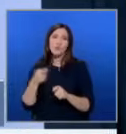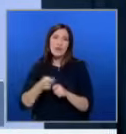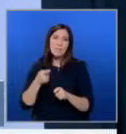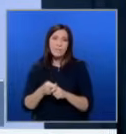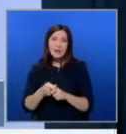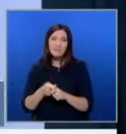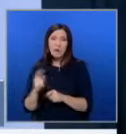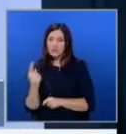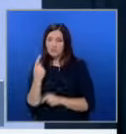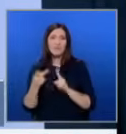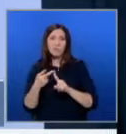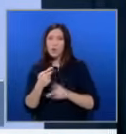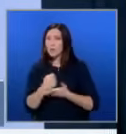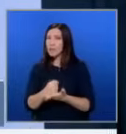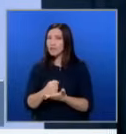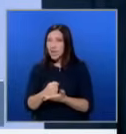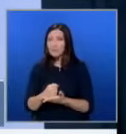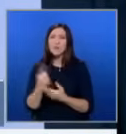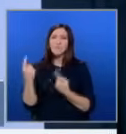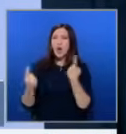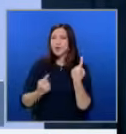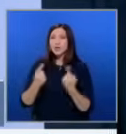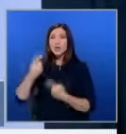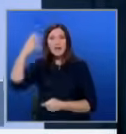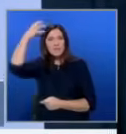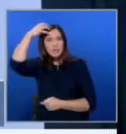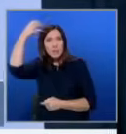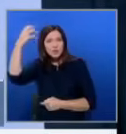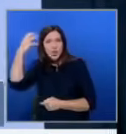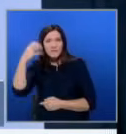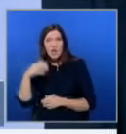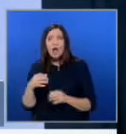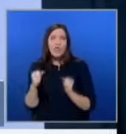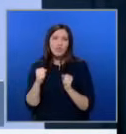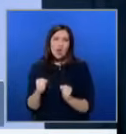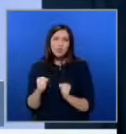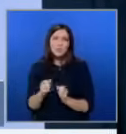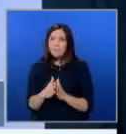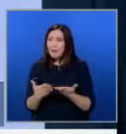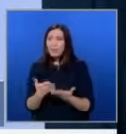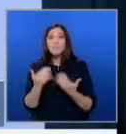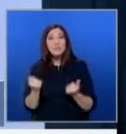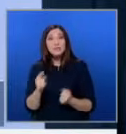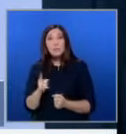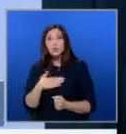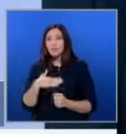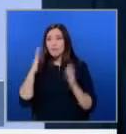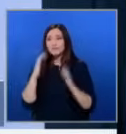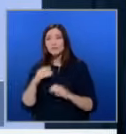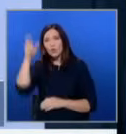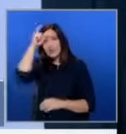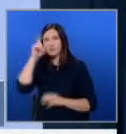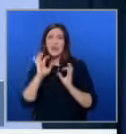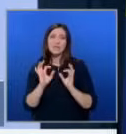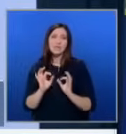правиме сами втори мандат, да разиграваме държавата, нали, да държиме папки, без да може да има правителство, ДПС